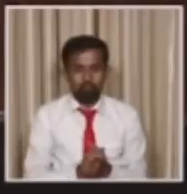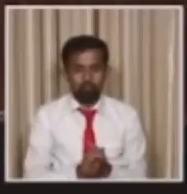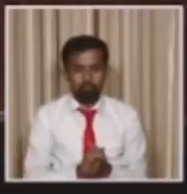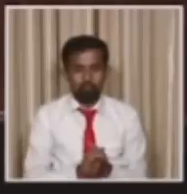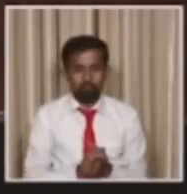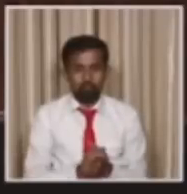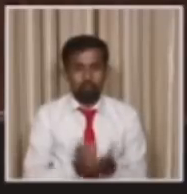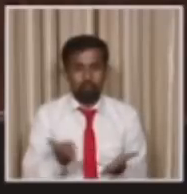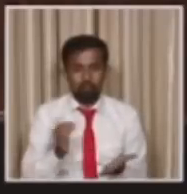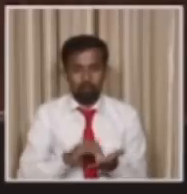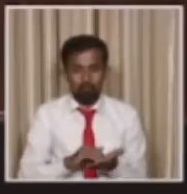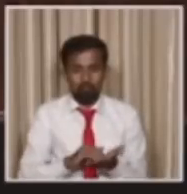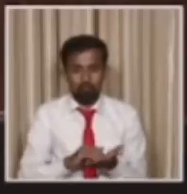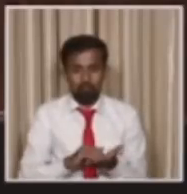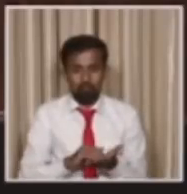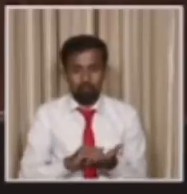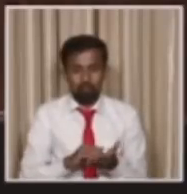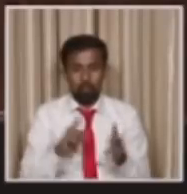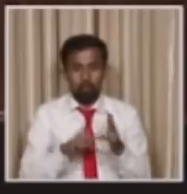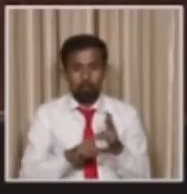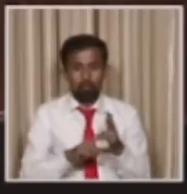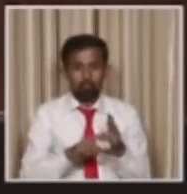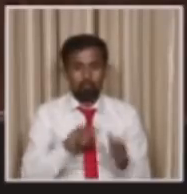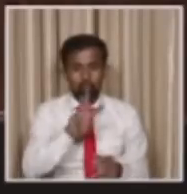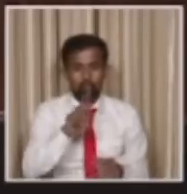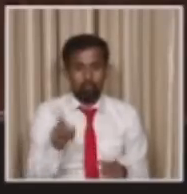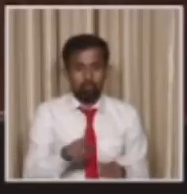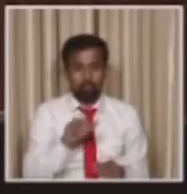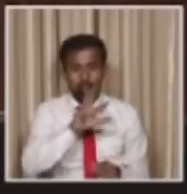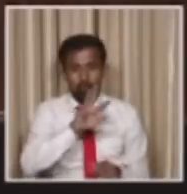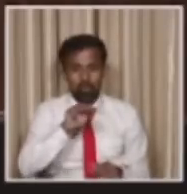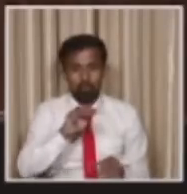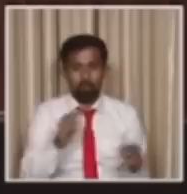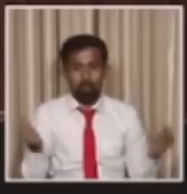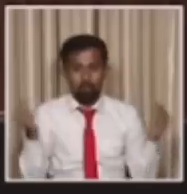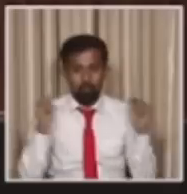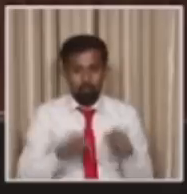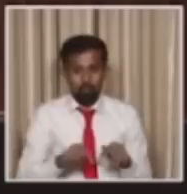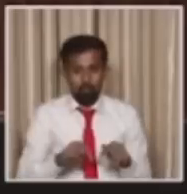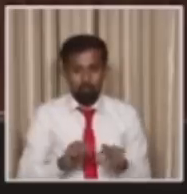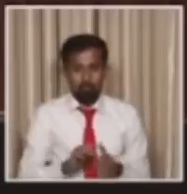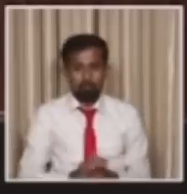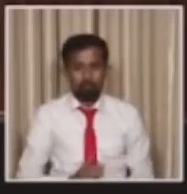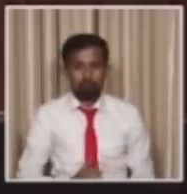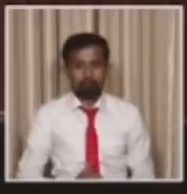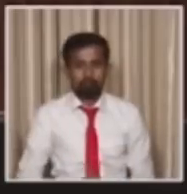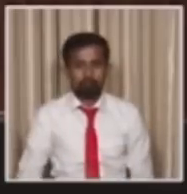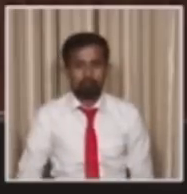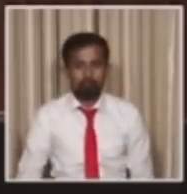සභාව නැවත ඔක්තෝබර් මාස 3 වෙනි දින පෙරවරු 9:30ට නැවත රැස් වෙනවා.